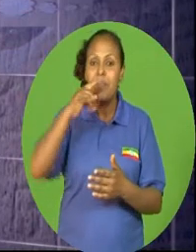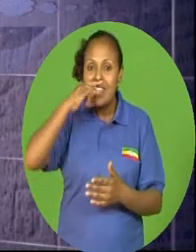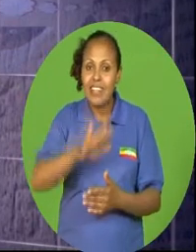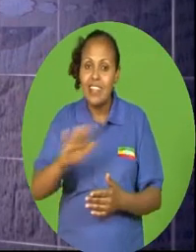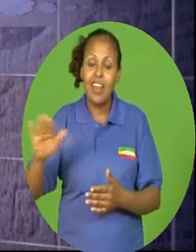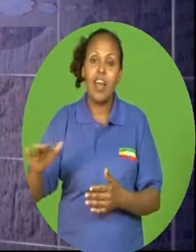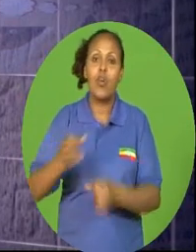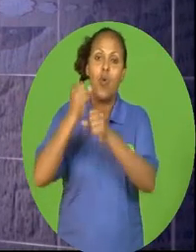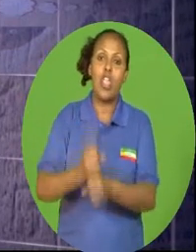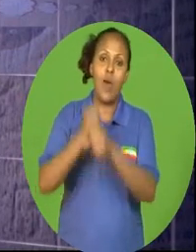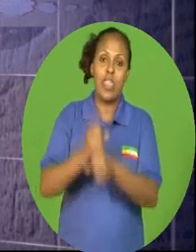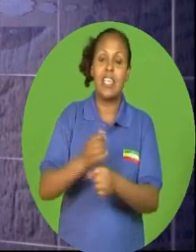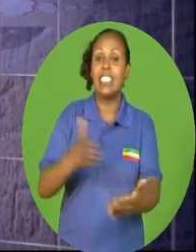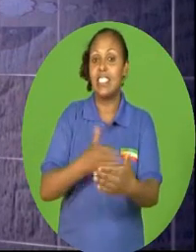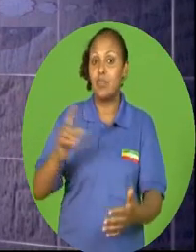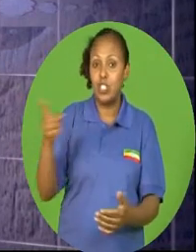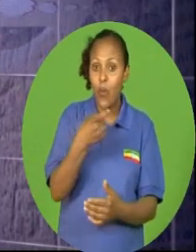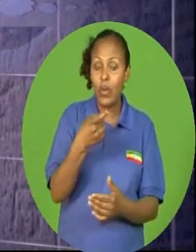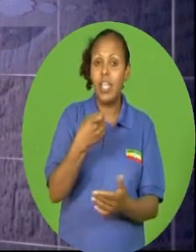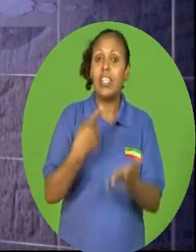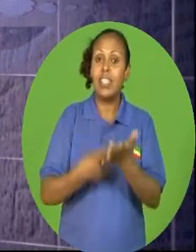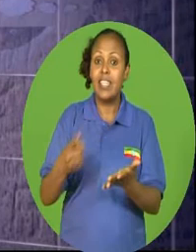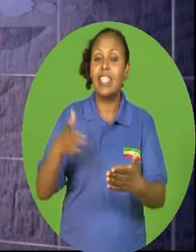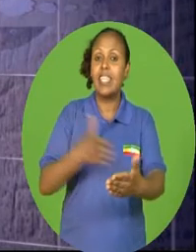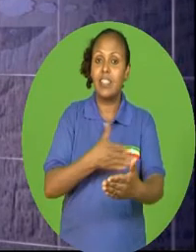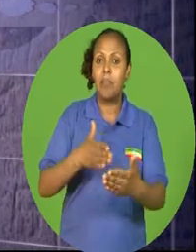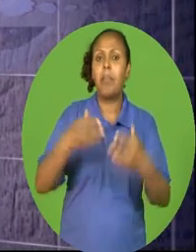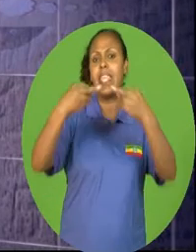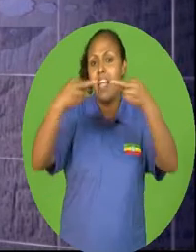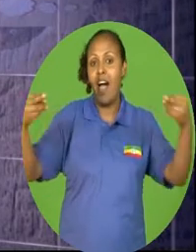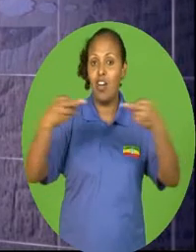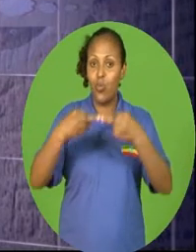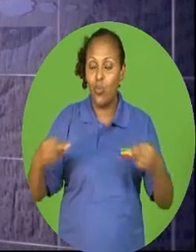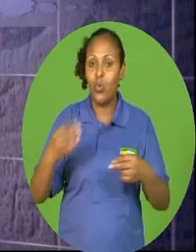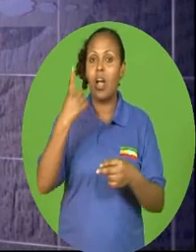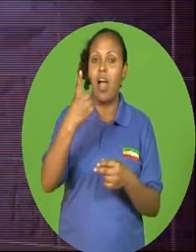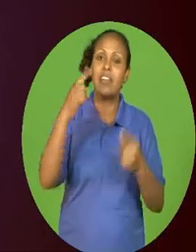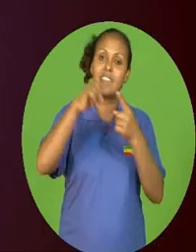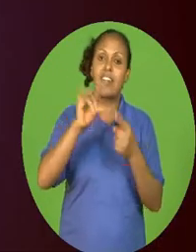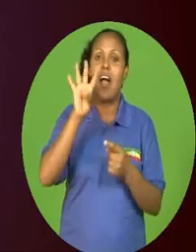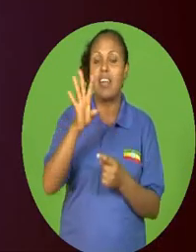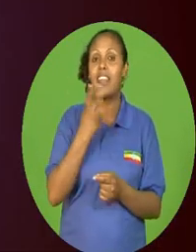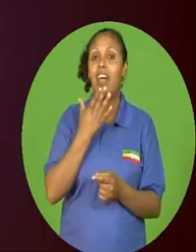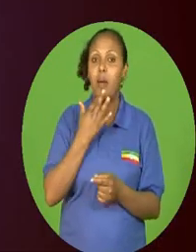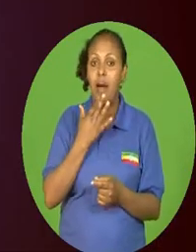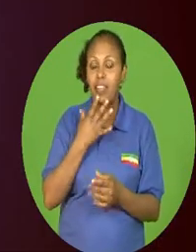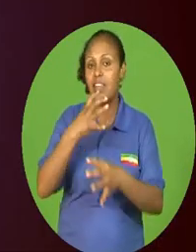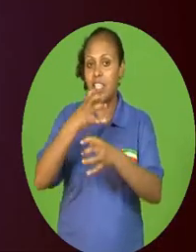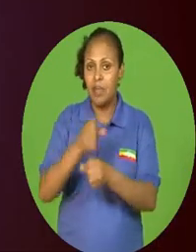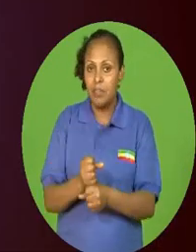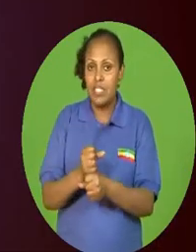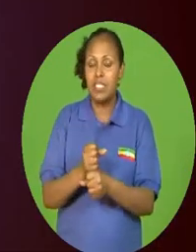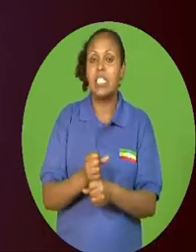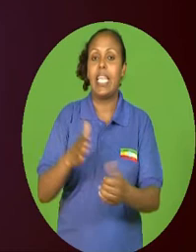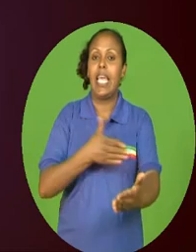በሉ ወይም የህፃናት ሆያ ሆዬ ግጥም ሲሆን ይህ ግጥም በየሐረጉ ከአንድ እስከ 4